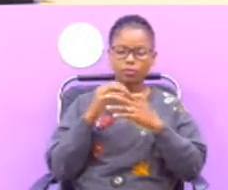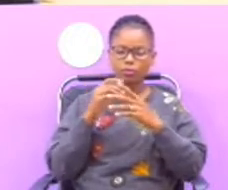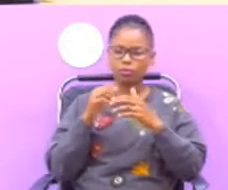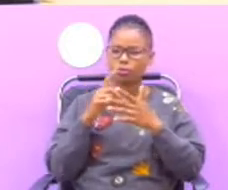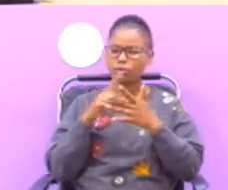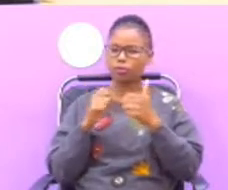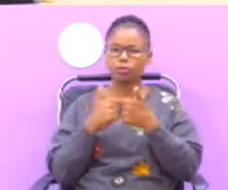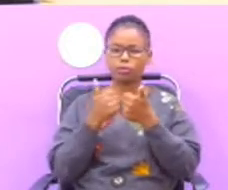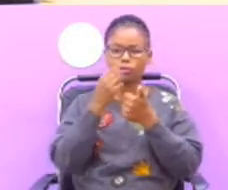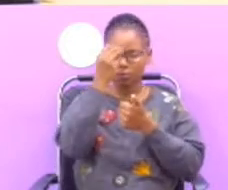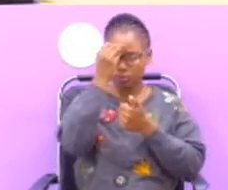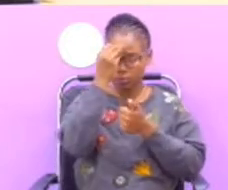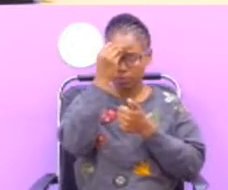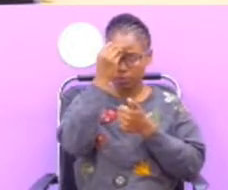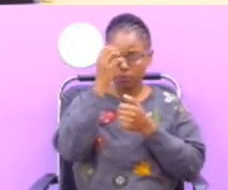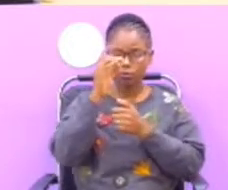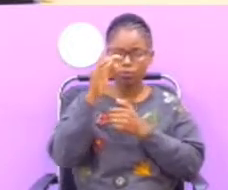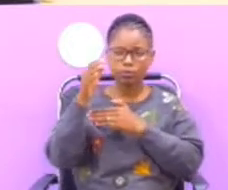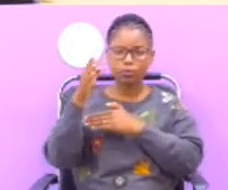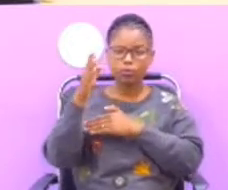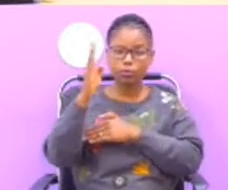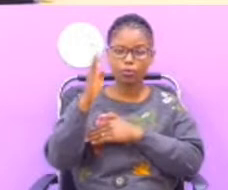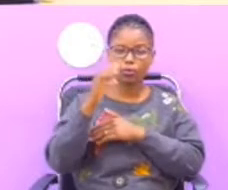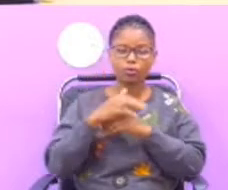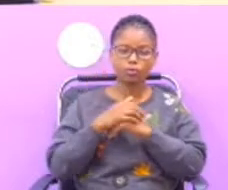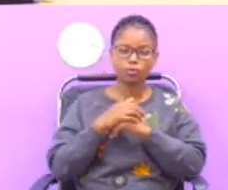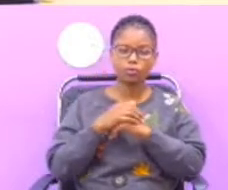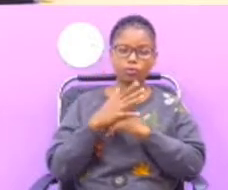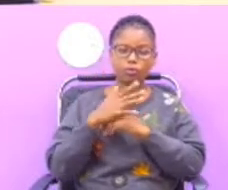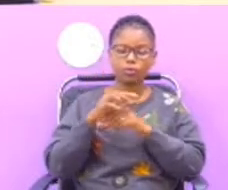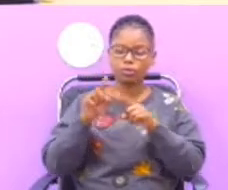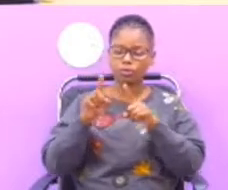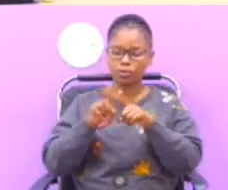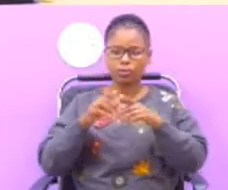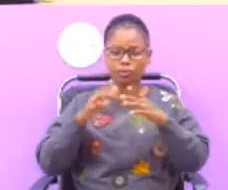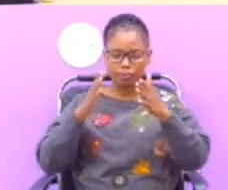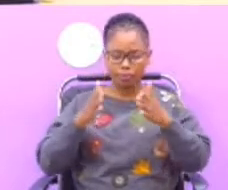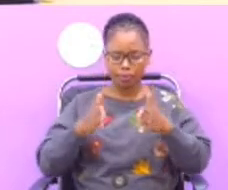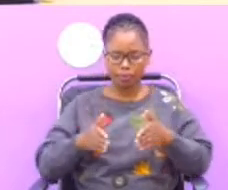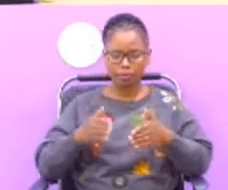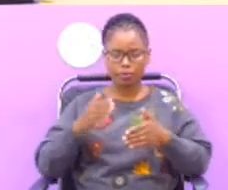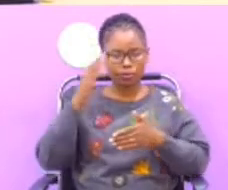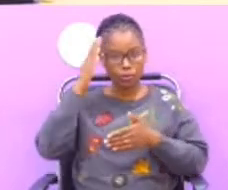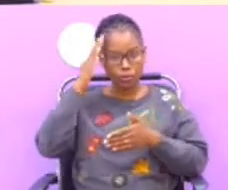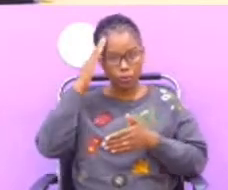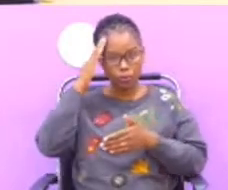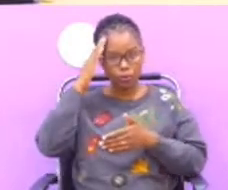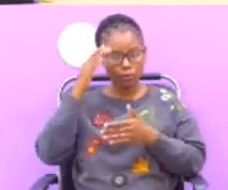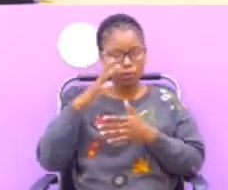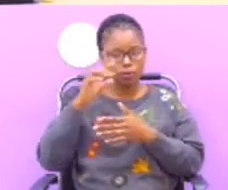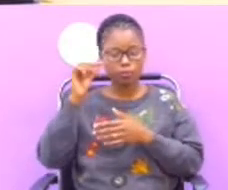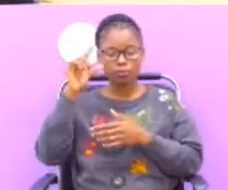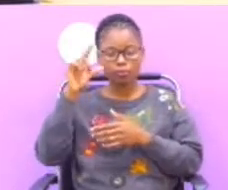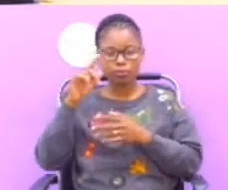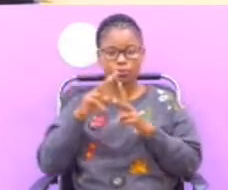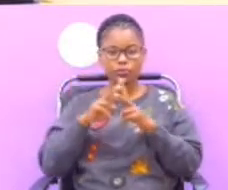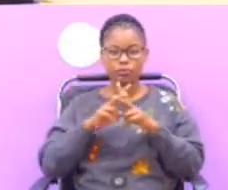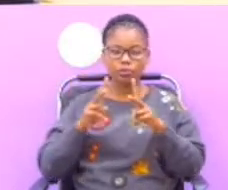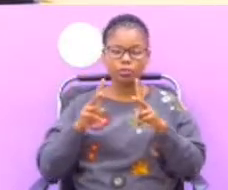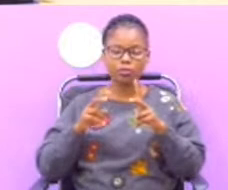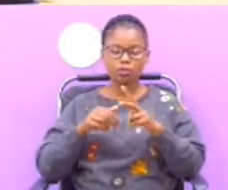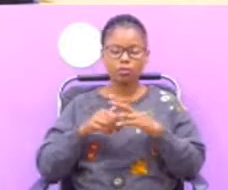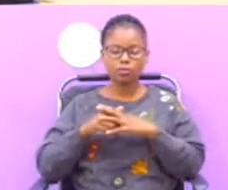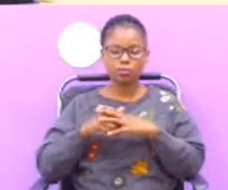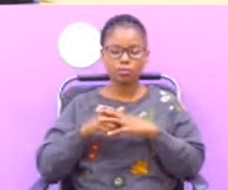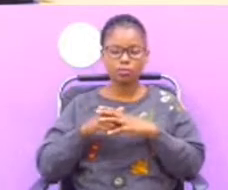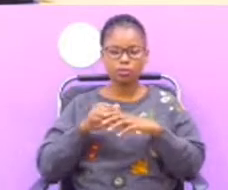Ngai kihumo kiamo na haria maroima na nigetha mundu emenye na taukwo wakorwo wi mwena-ini wa uthamaki wimenye na